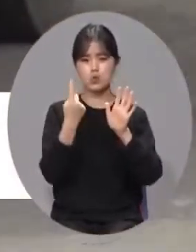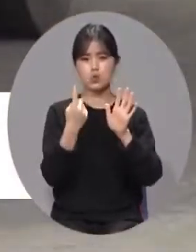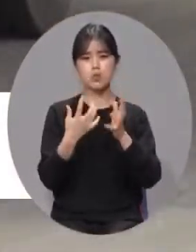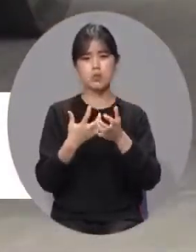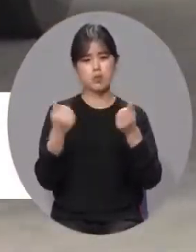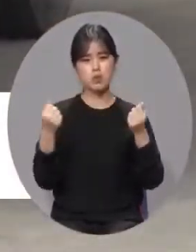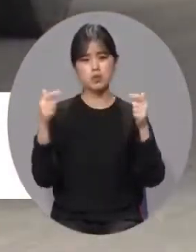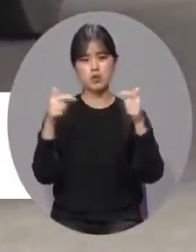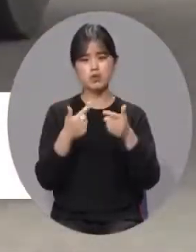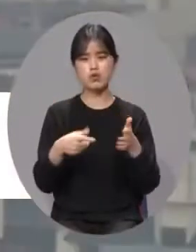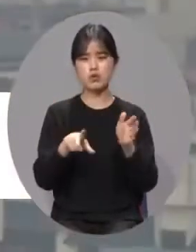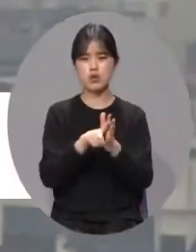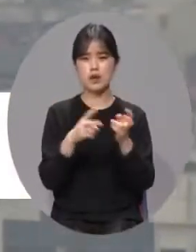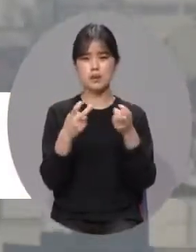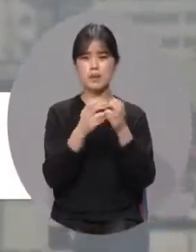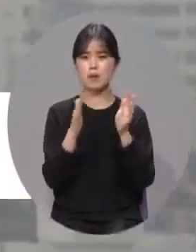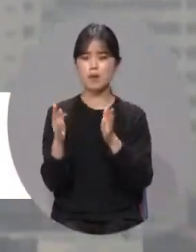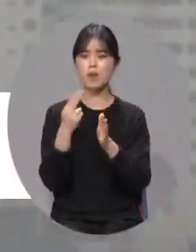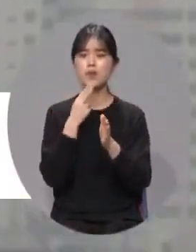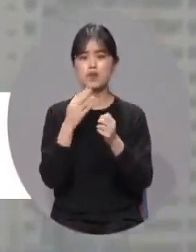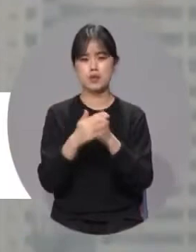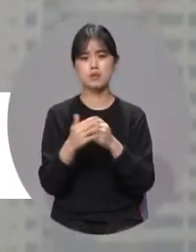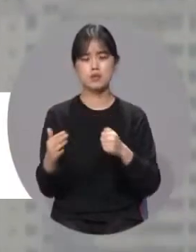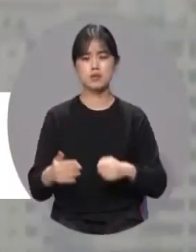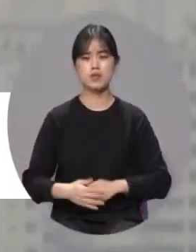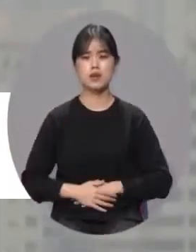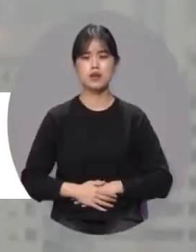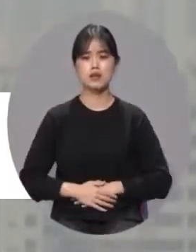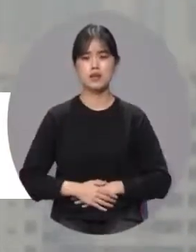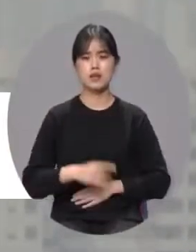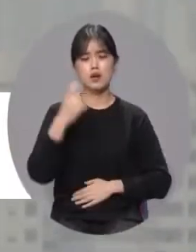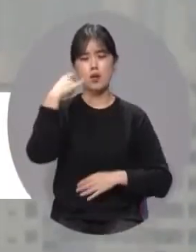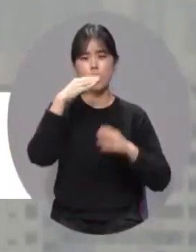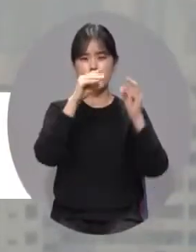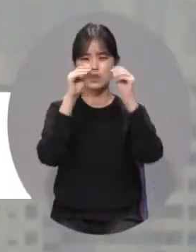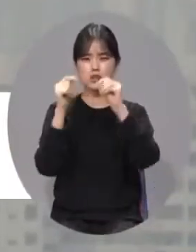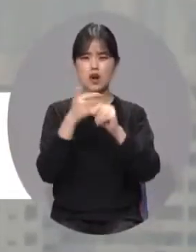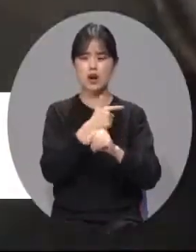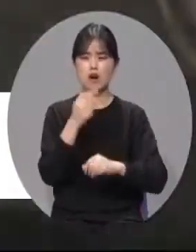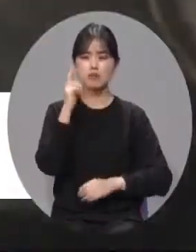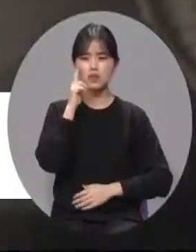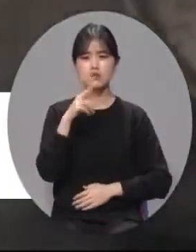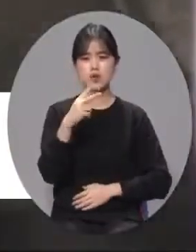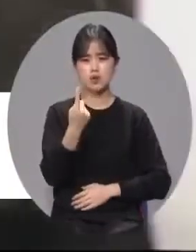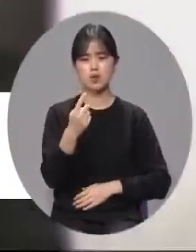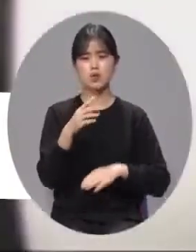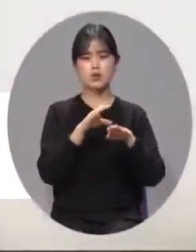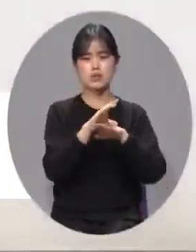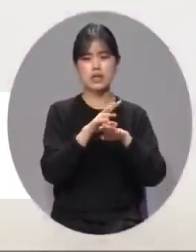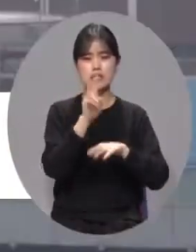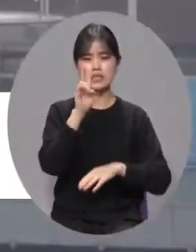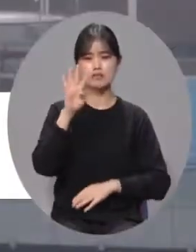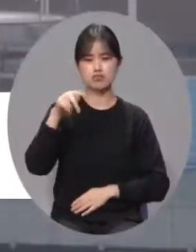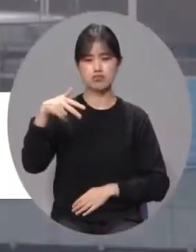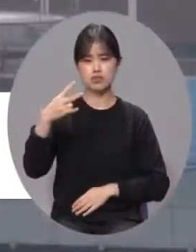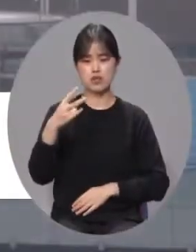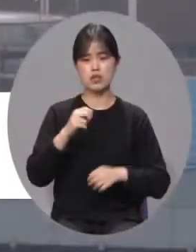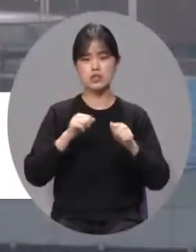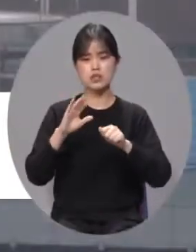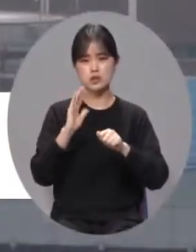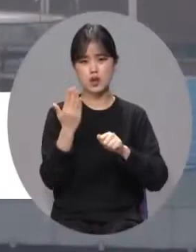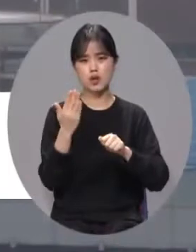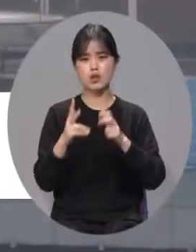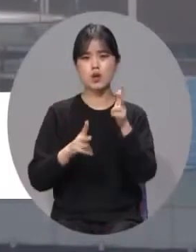별도의 저감 조치가 실시되지 않기 때문입니다. 황사 상태가 아무리 심해도 차량 2부제가 실시되거나